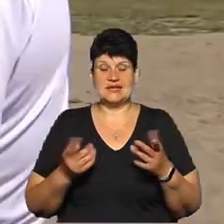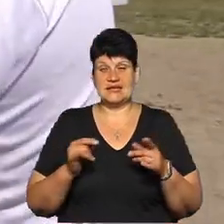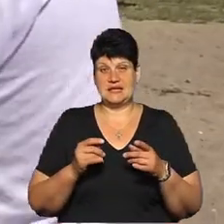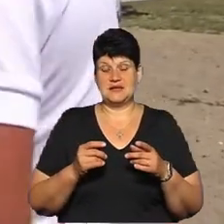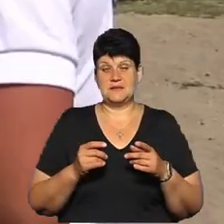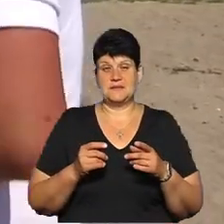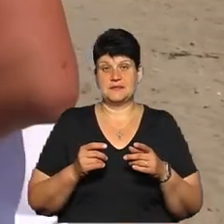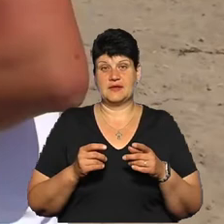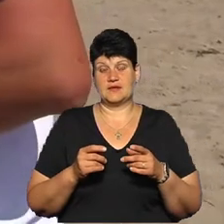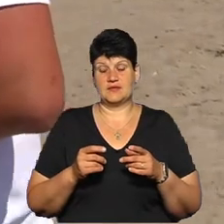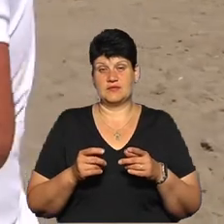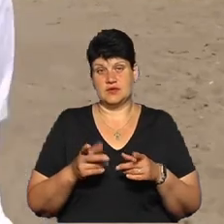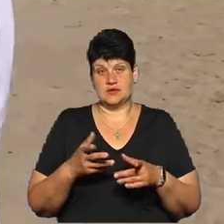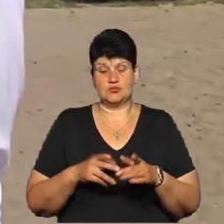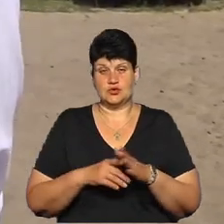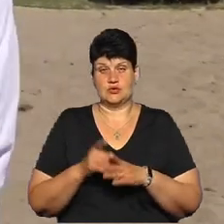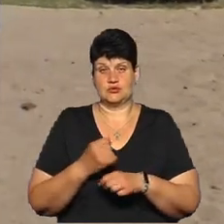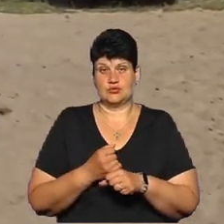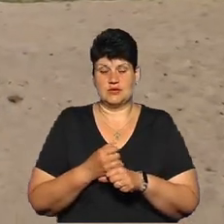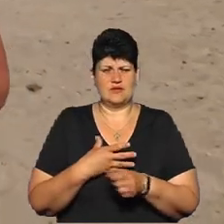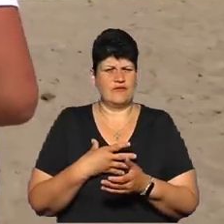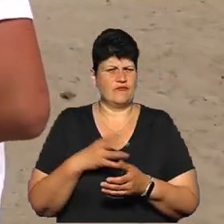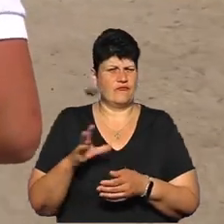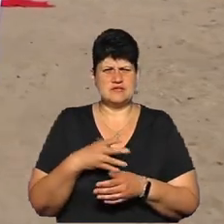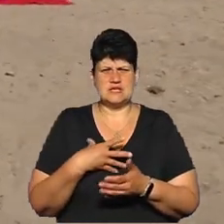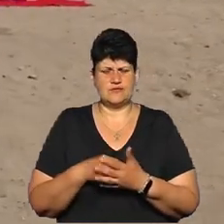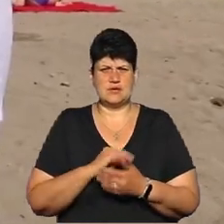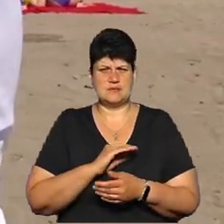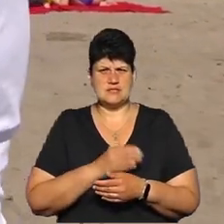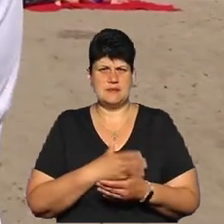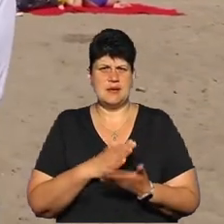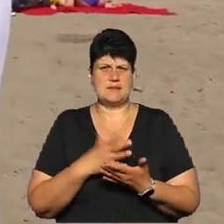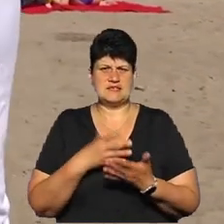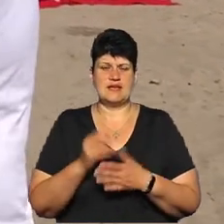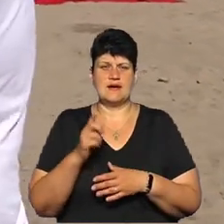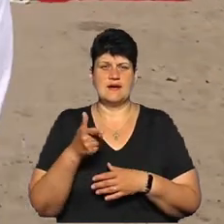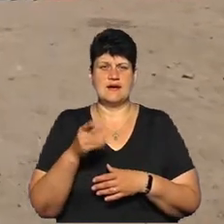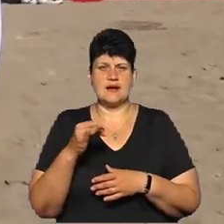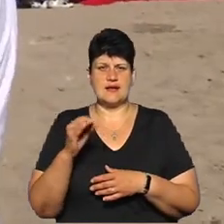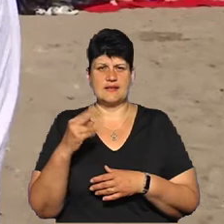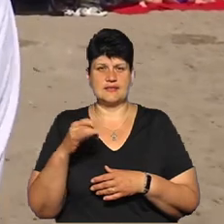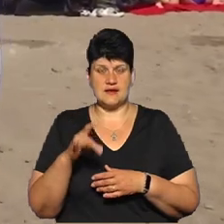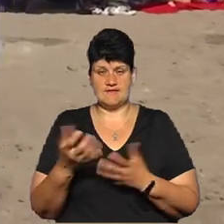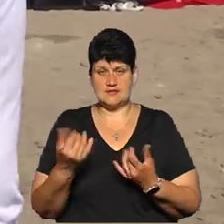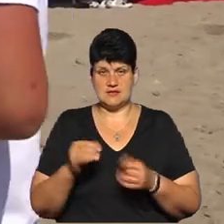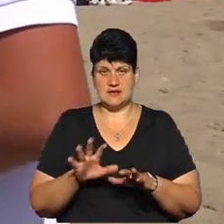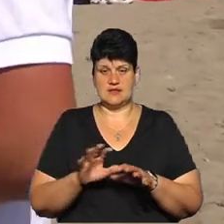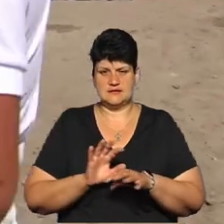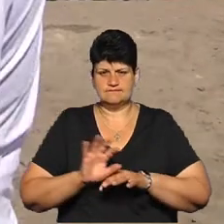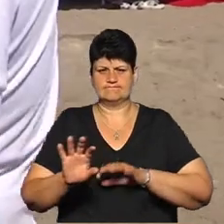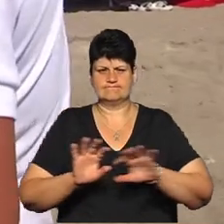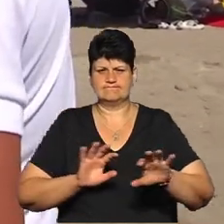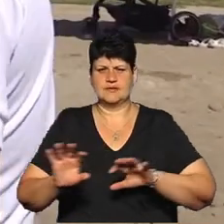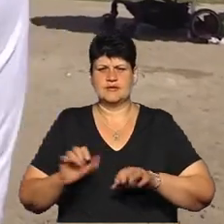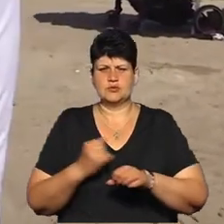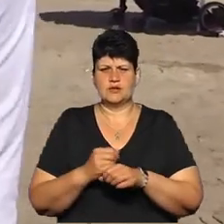роботи. Відбольну площадку також робили своїми силами. Маємо свій грейдер. Зали його зробили, вже всю